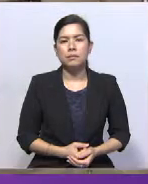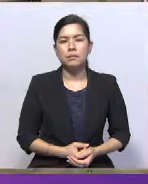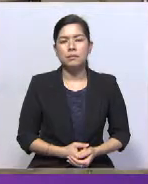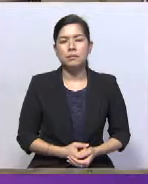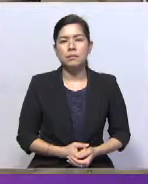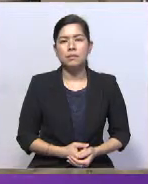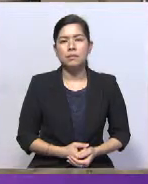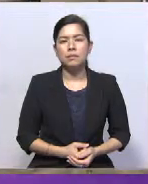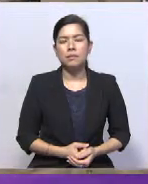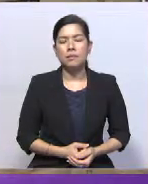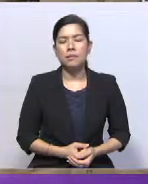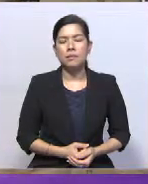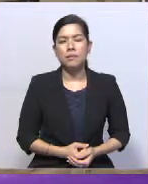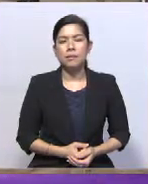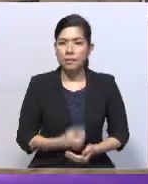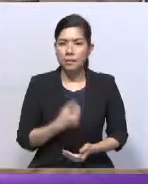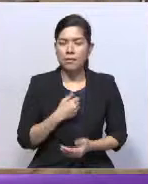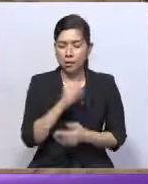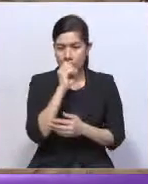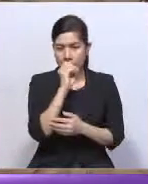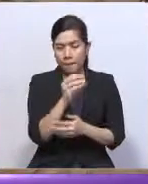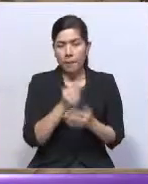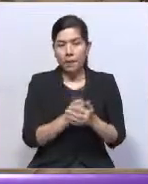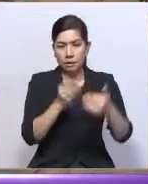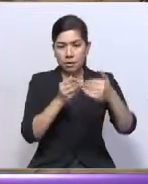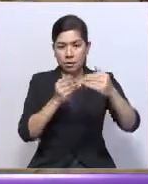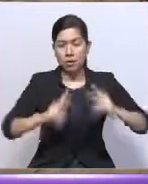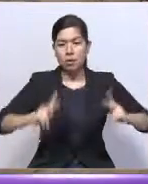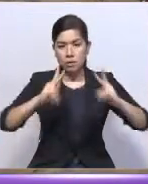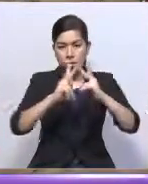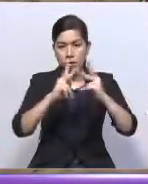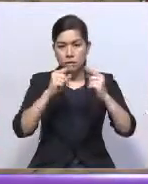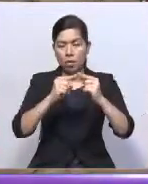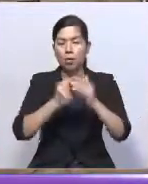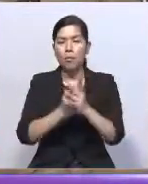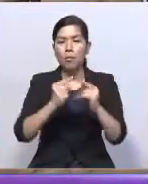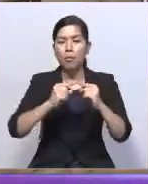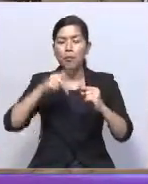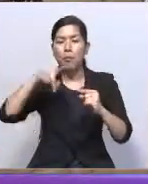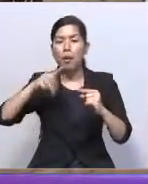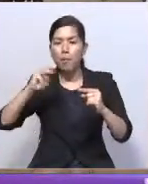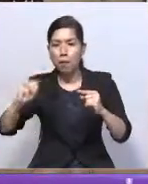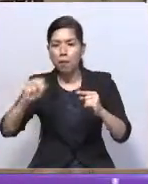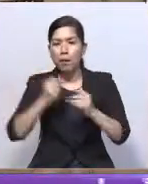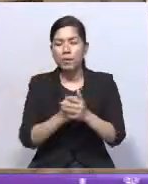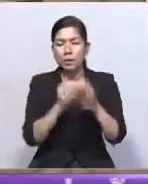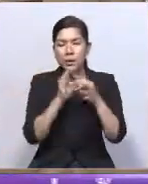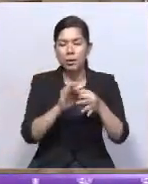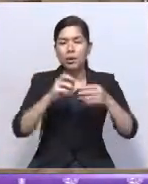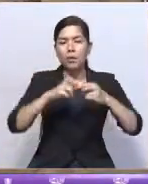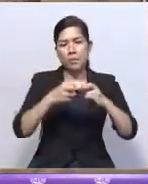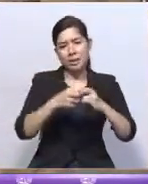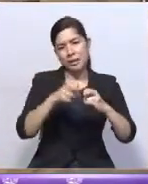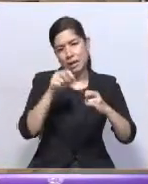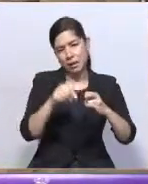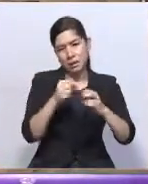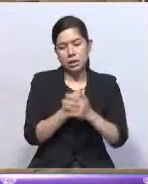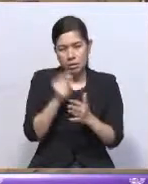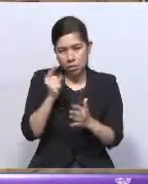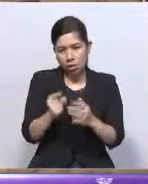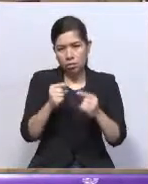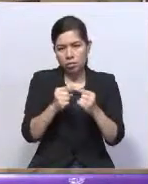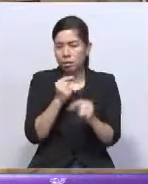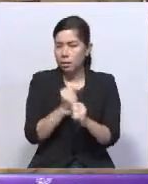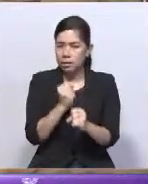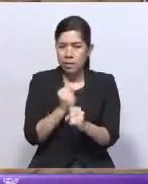ผมสั่งในภาพรวมไปที่กระทรวงพัฒนาสังคมและความมั่นคงของมนุษย์นะครับว่าเรื่องนี้เนี่ยต้องทำอย่างจริง